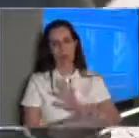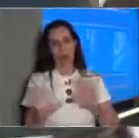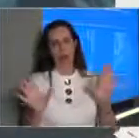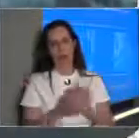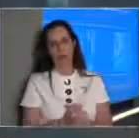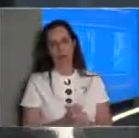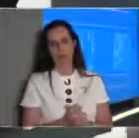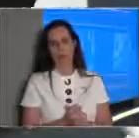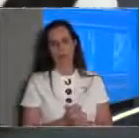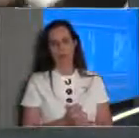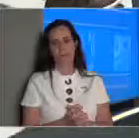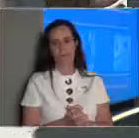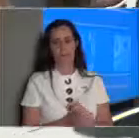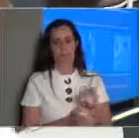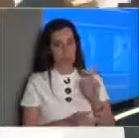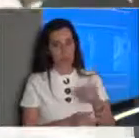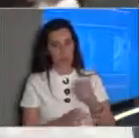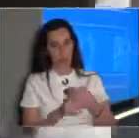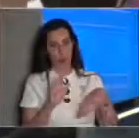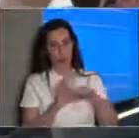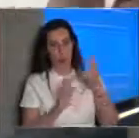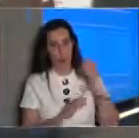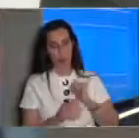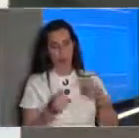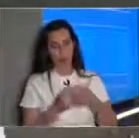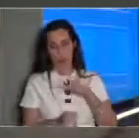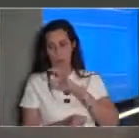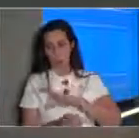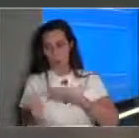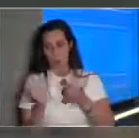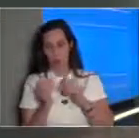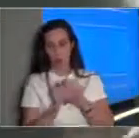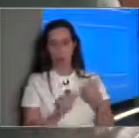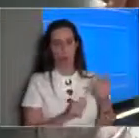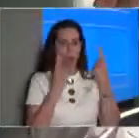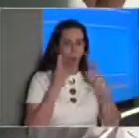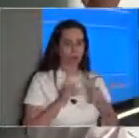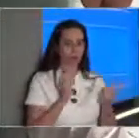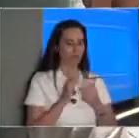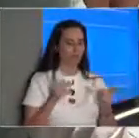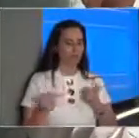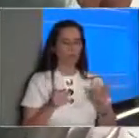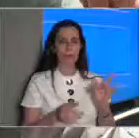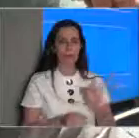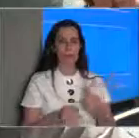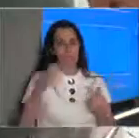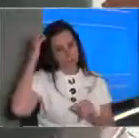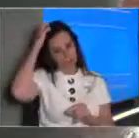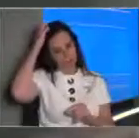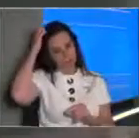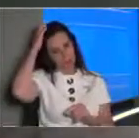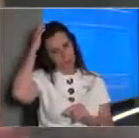בכלל. אתה חושב שצריך לחוקק את חוק הגיוס כמו שליברמן רוצה, או לפי התנאים של המפלגות